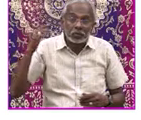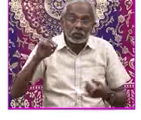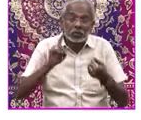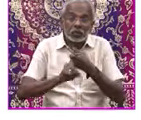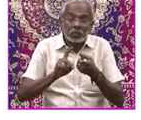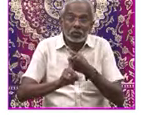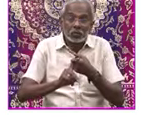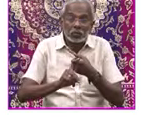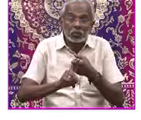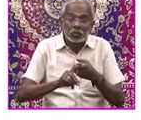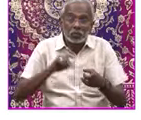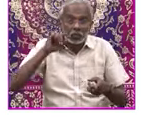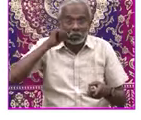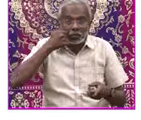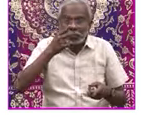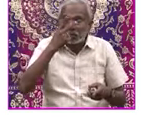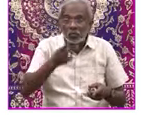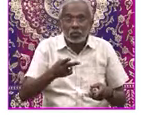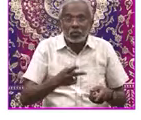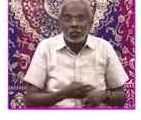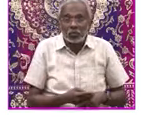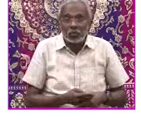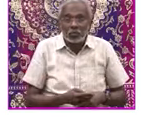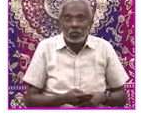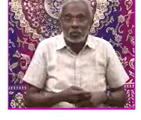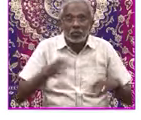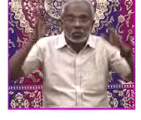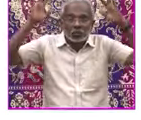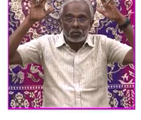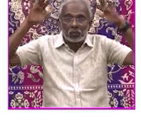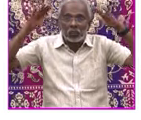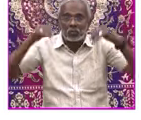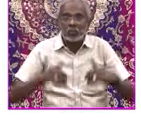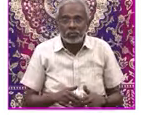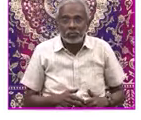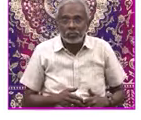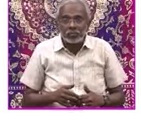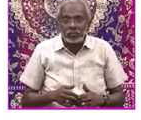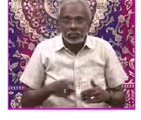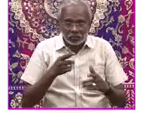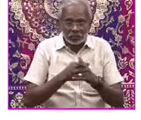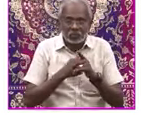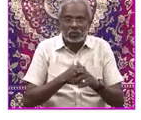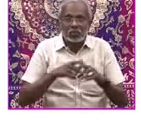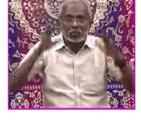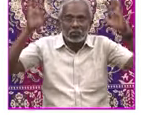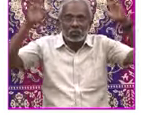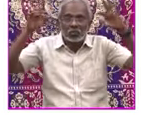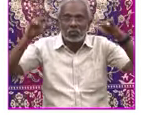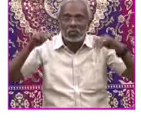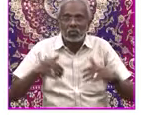போர் மன்னர்களையும் பார்த்தே பயந்து கொண்டு இருக்கும் பொழுது அந்த போர்படையில் சோழர் படையில் உள்ள யானைகளை பார்த்தும்